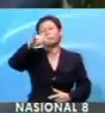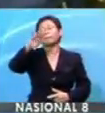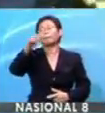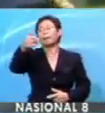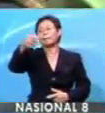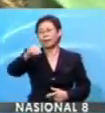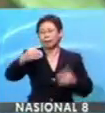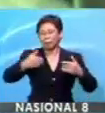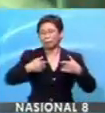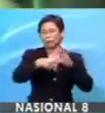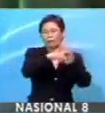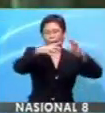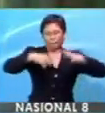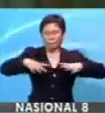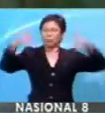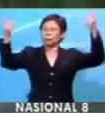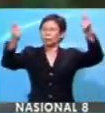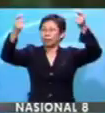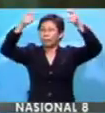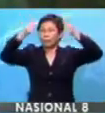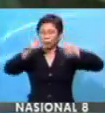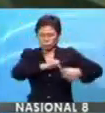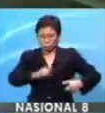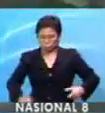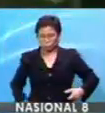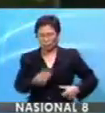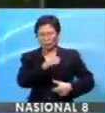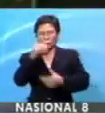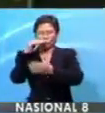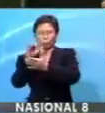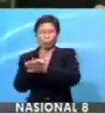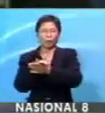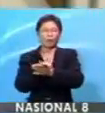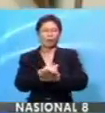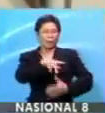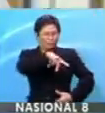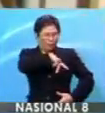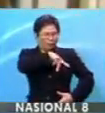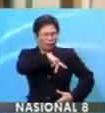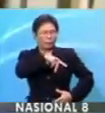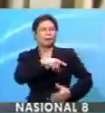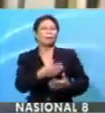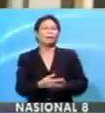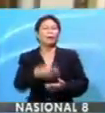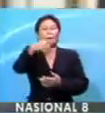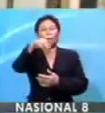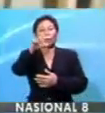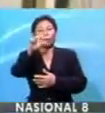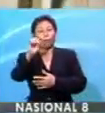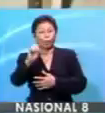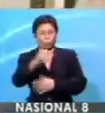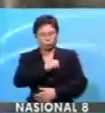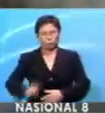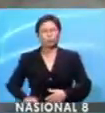ter dipamerkan baju istiadat kemahkotaan Sultan dan permaisuri darjah dan pingat kebesaran set Polo Sultan